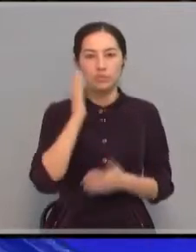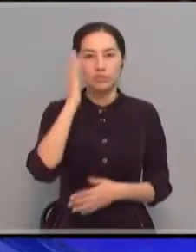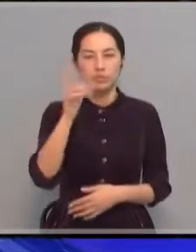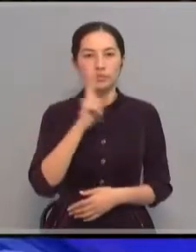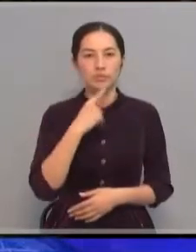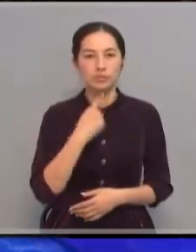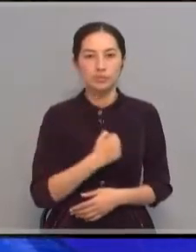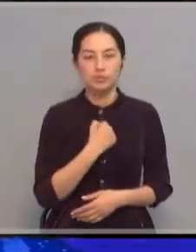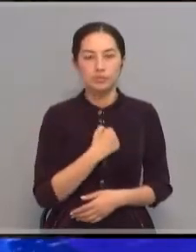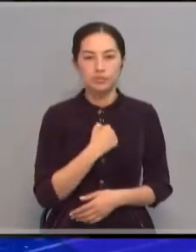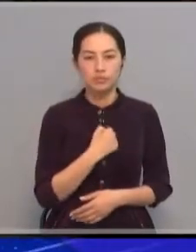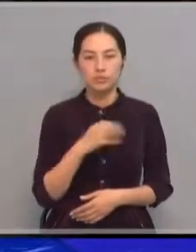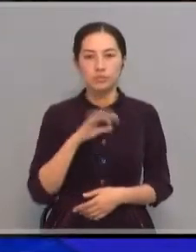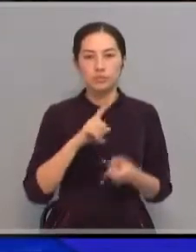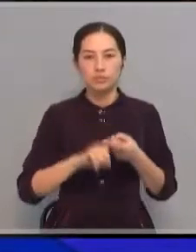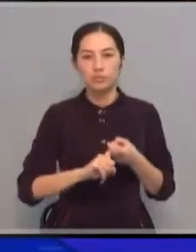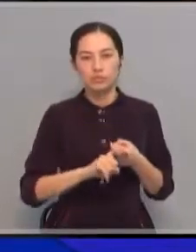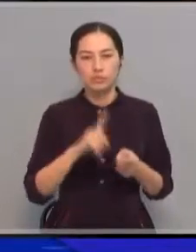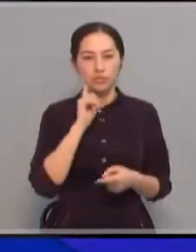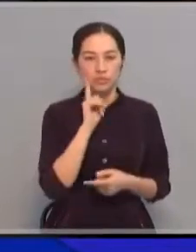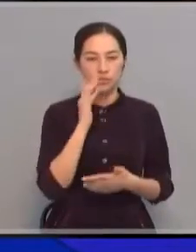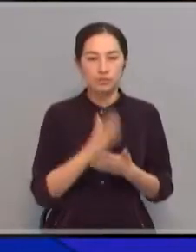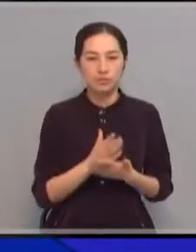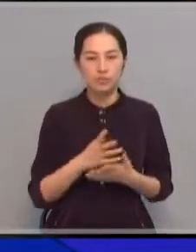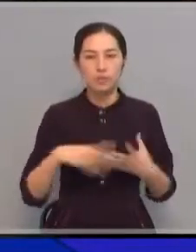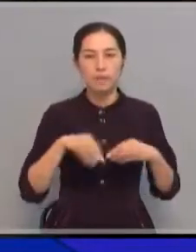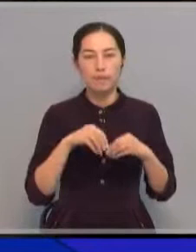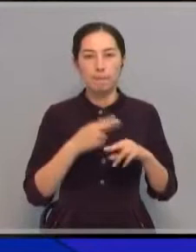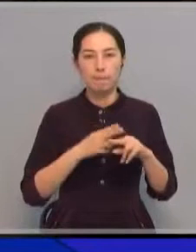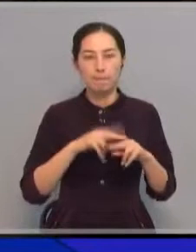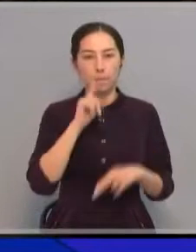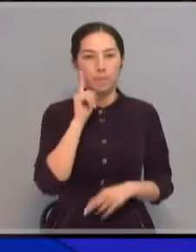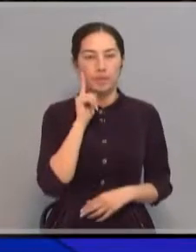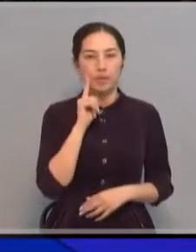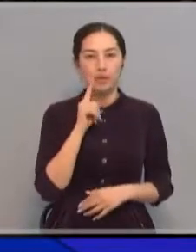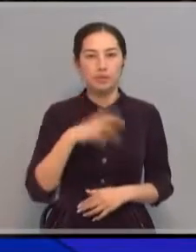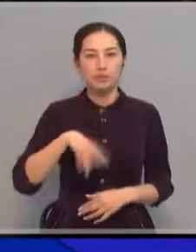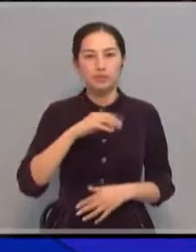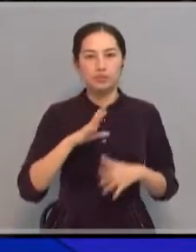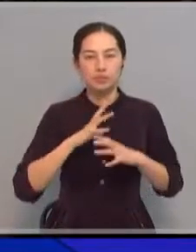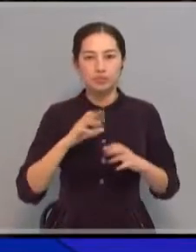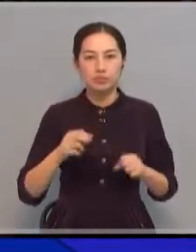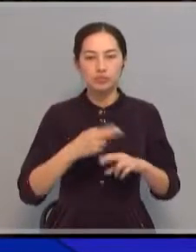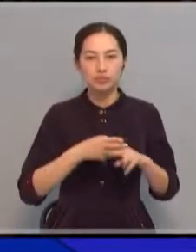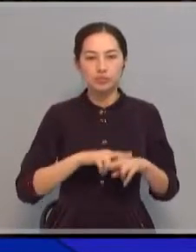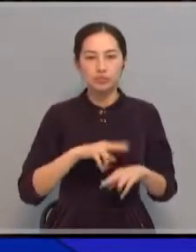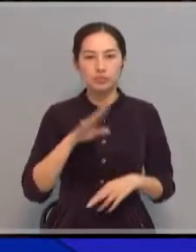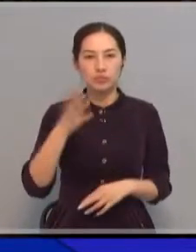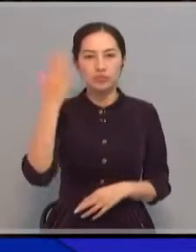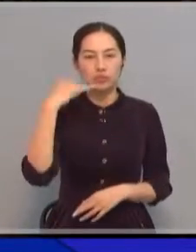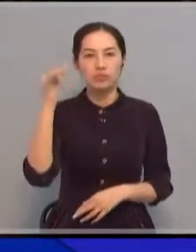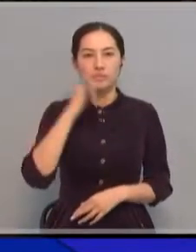әскери жұмыспен байланыстыратын жастарымыз бар. Жалпы барлық жастарымызға біздің батырларымыздың бұрынғы